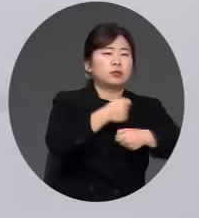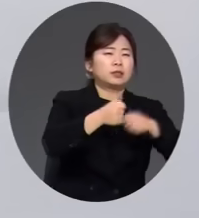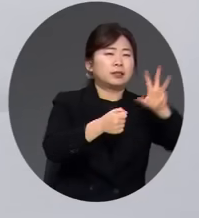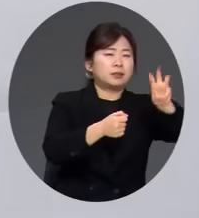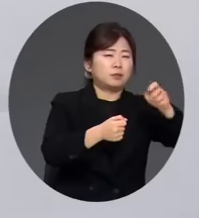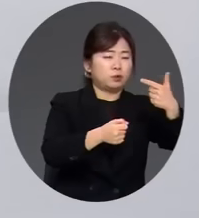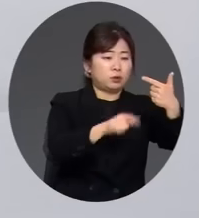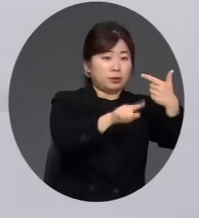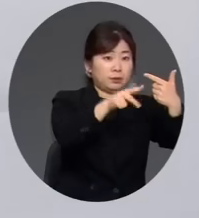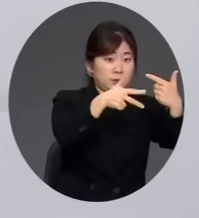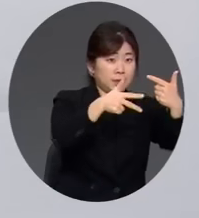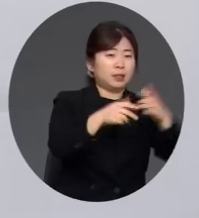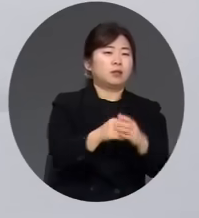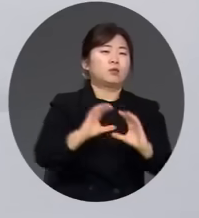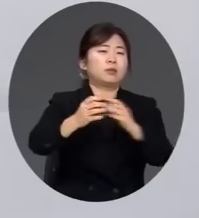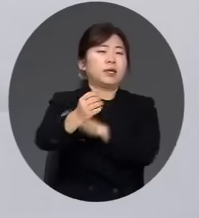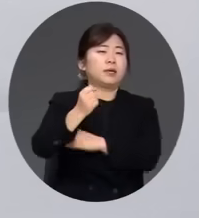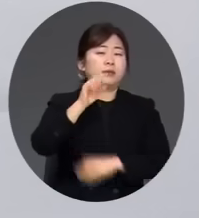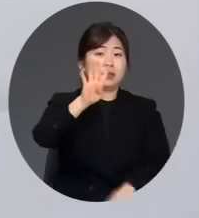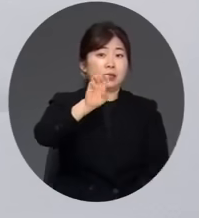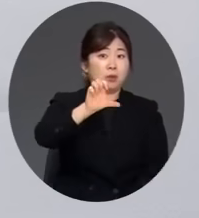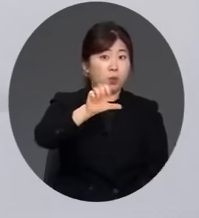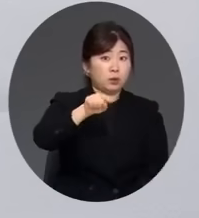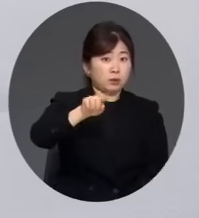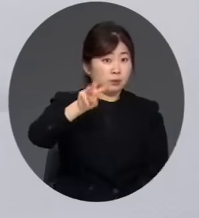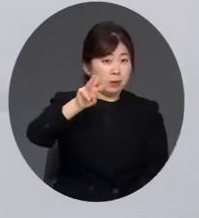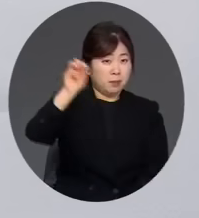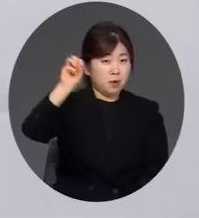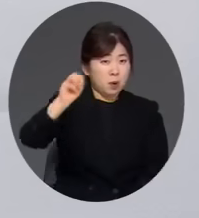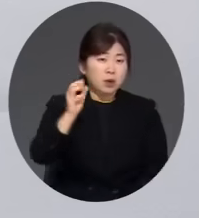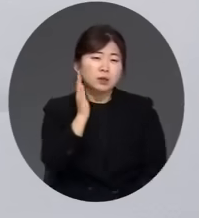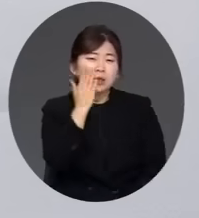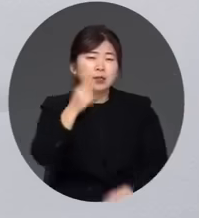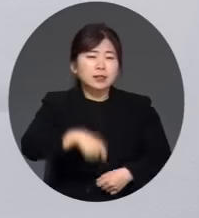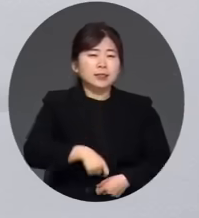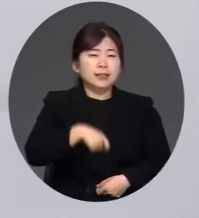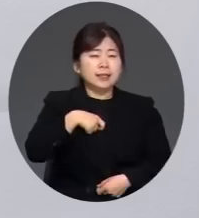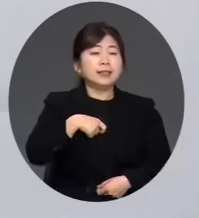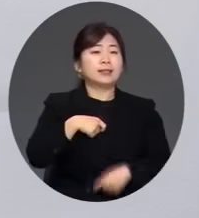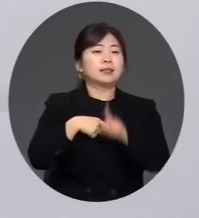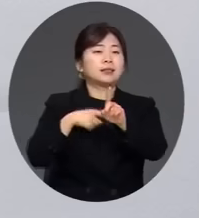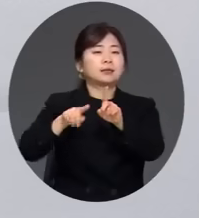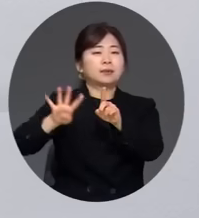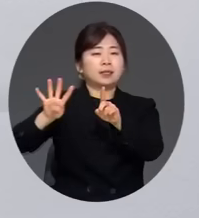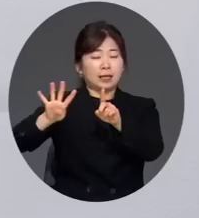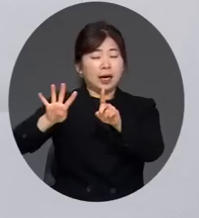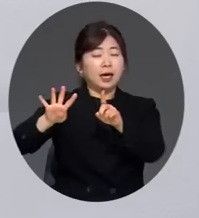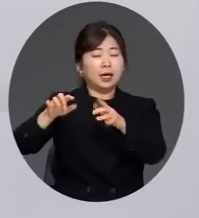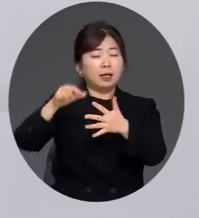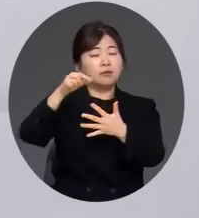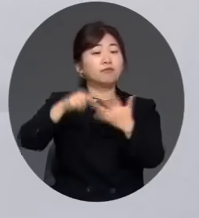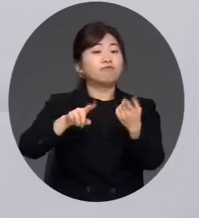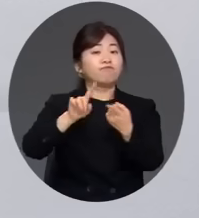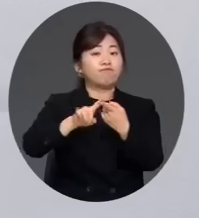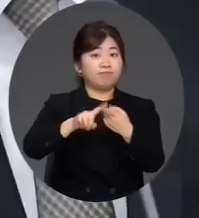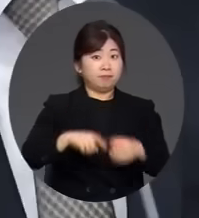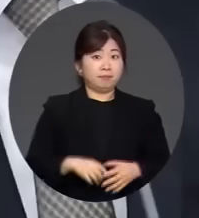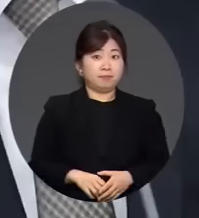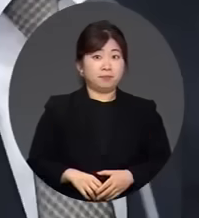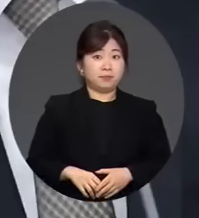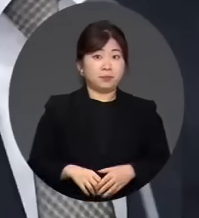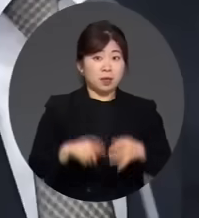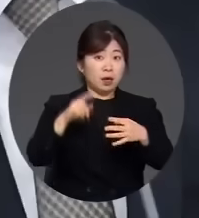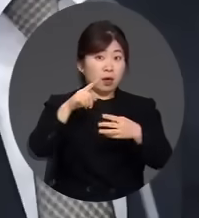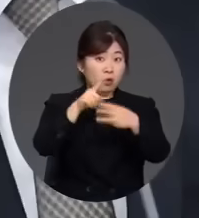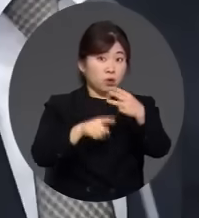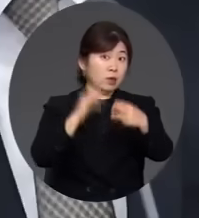36.7 국민의 힘 45.3 녹색 정의당 1.4 개혁신당 5.2% 등으로 응답했습니다